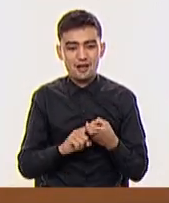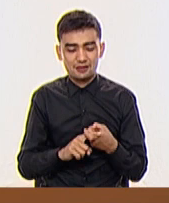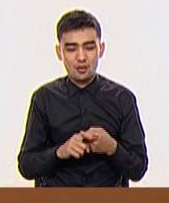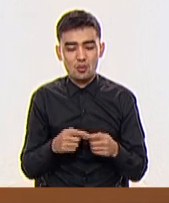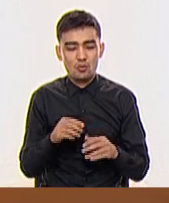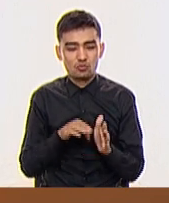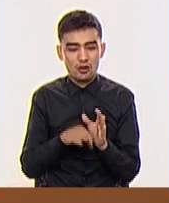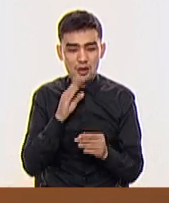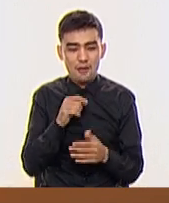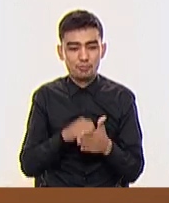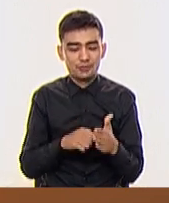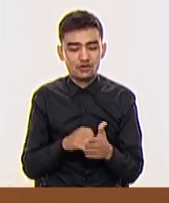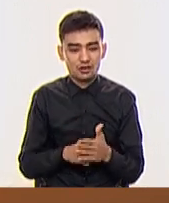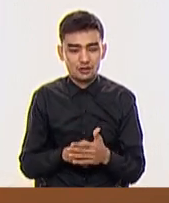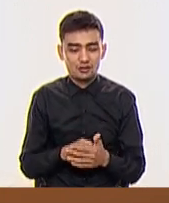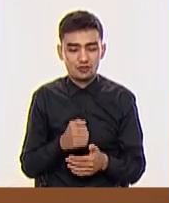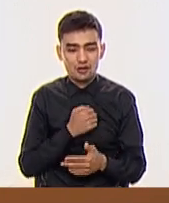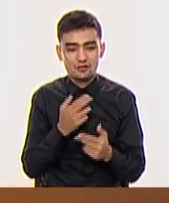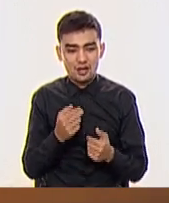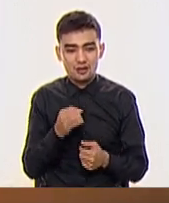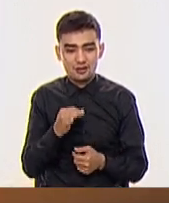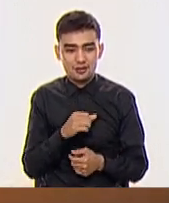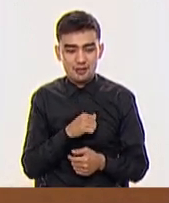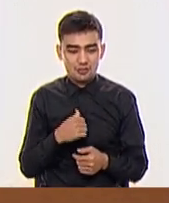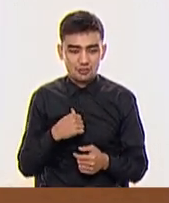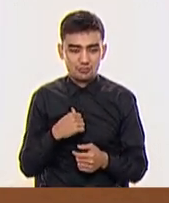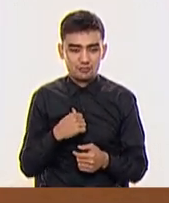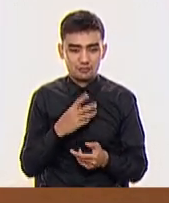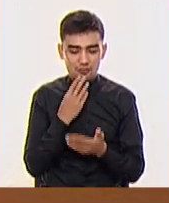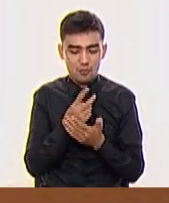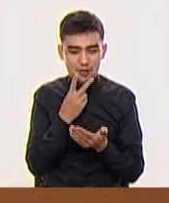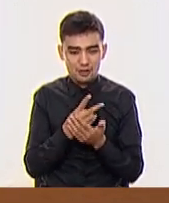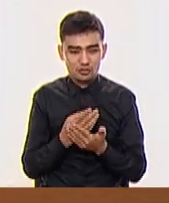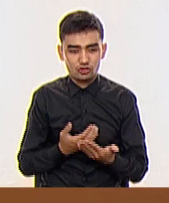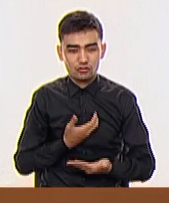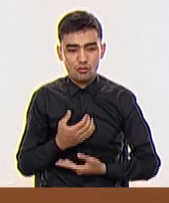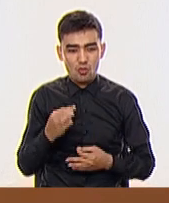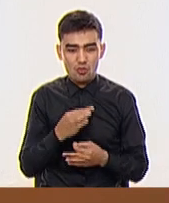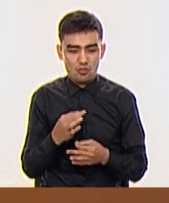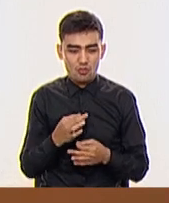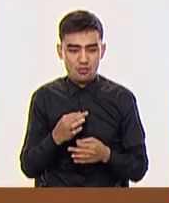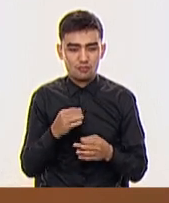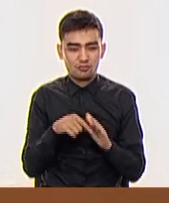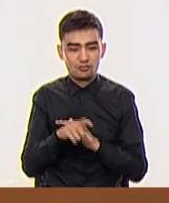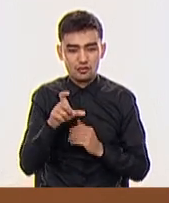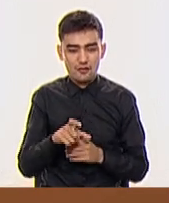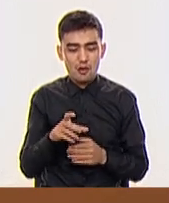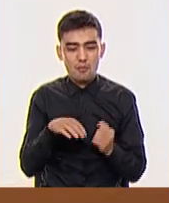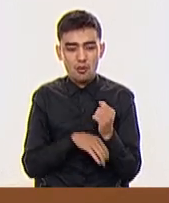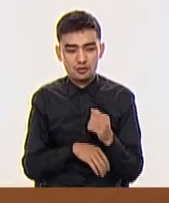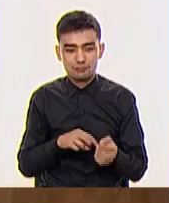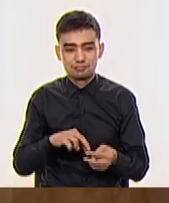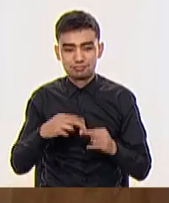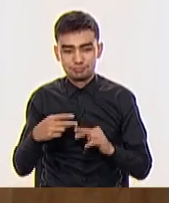из основных причин, к сожалению, крайне невысоких показателей выживаемости данной категории пациентов после